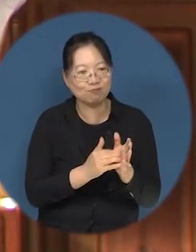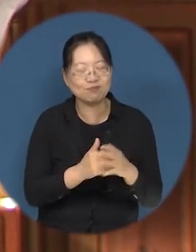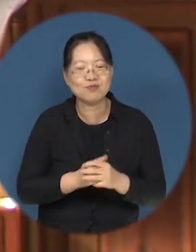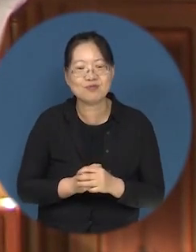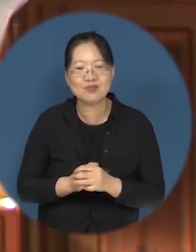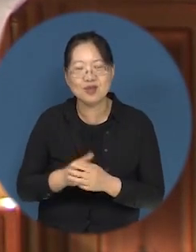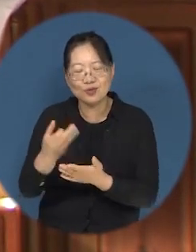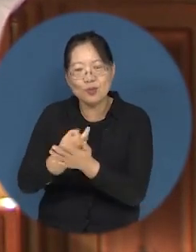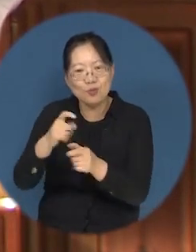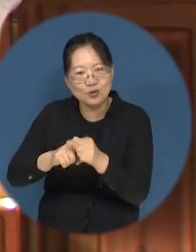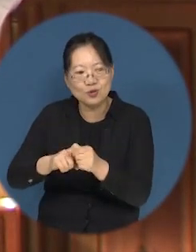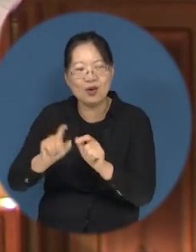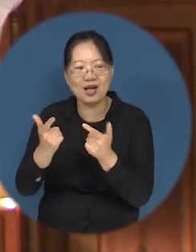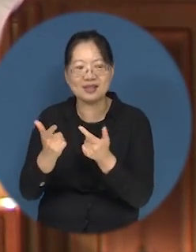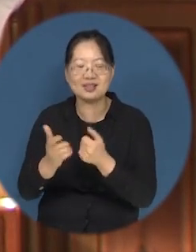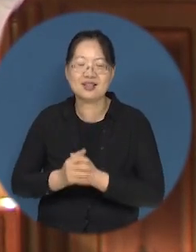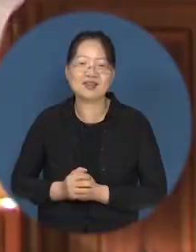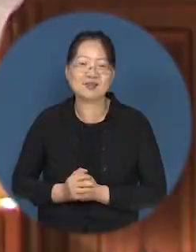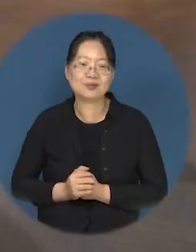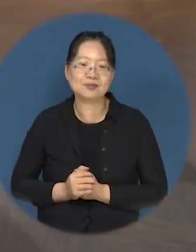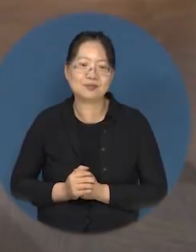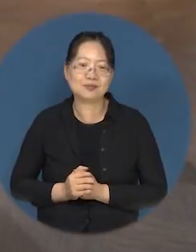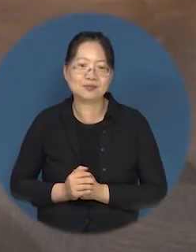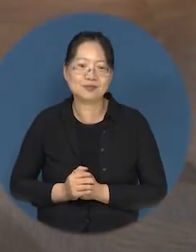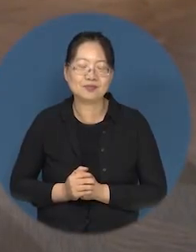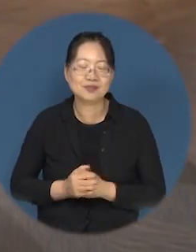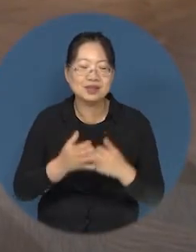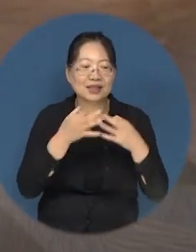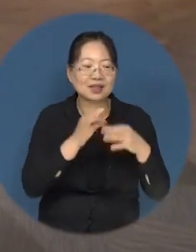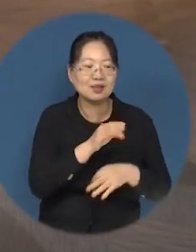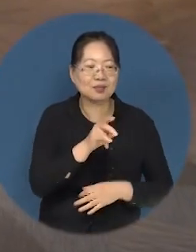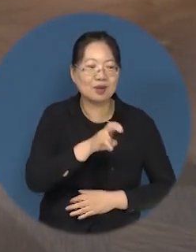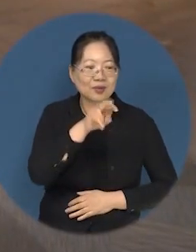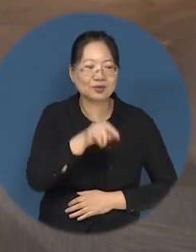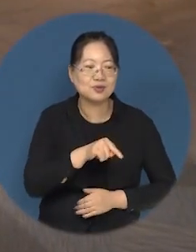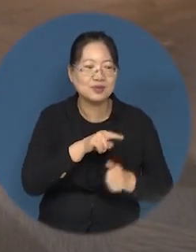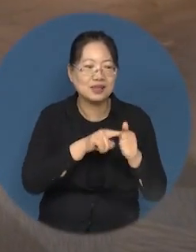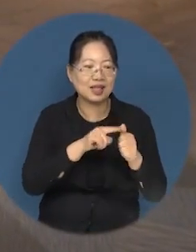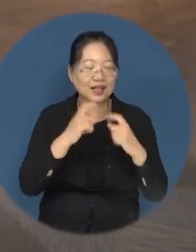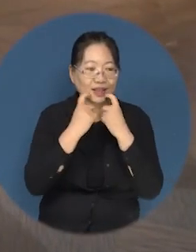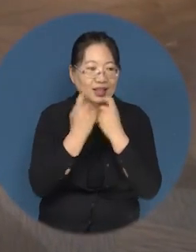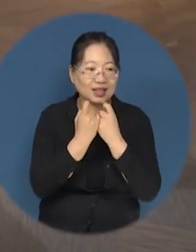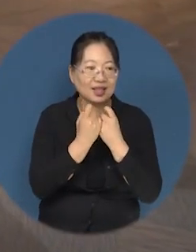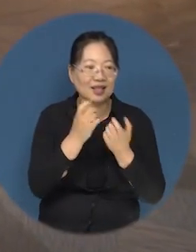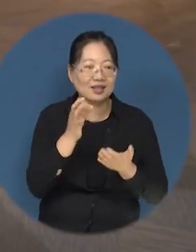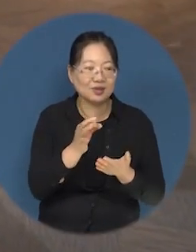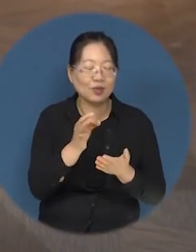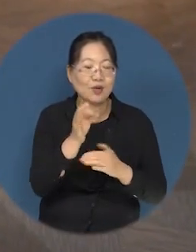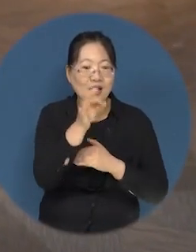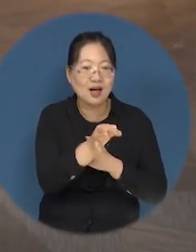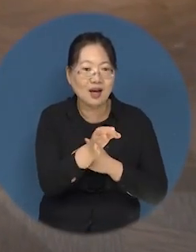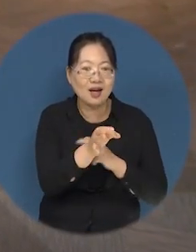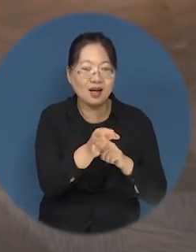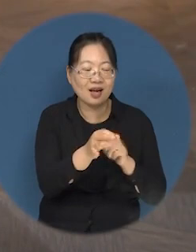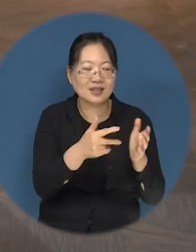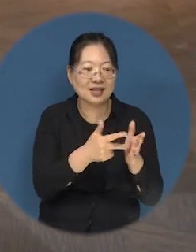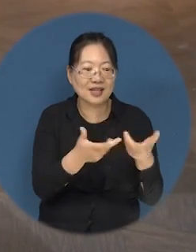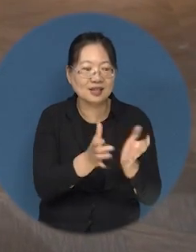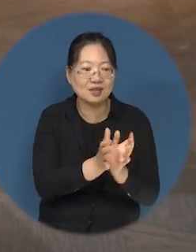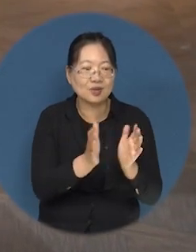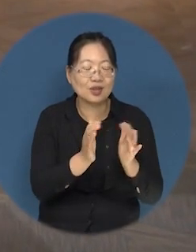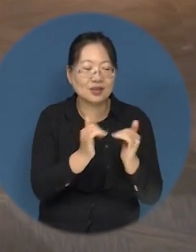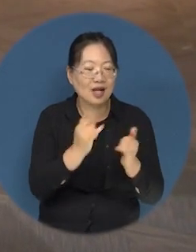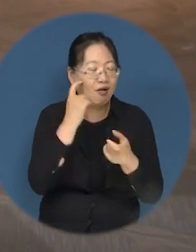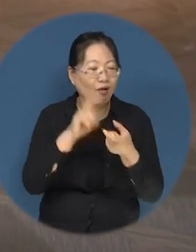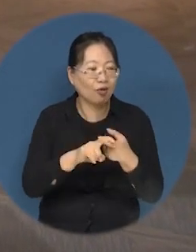뭐 이거 뭐 돈 벌겠다고 하는 알겠습니다. 게 아니니까 예. 그 김범수 씨가 자기 사재 몇 조 앞으로 내겠다고 한 그 재단도 상당히